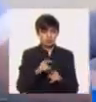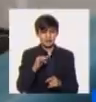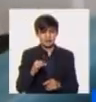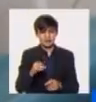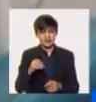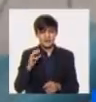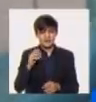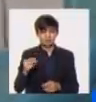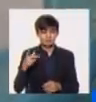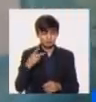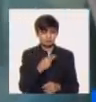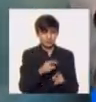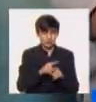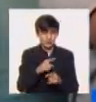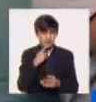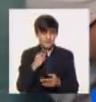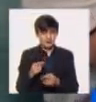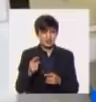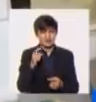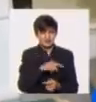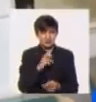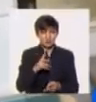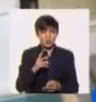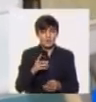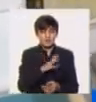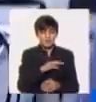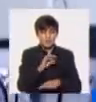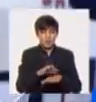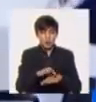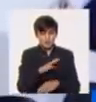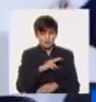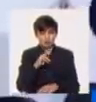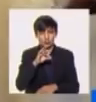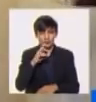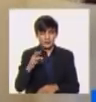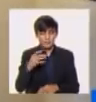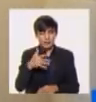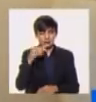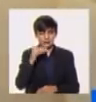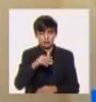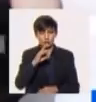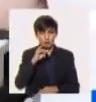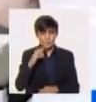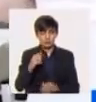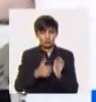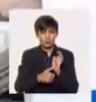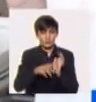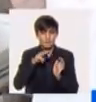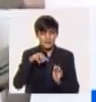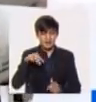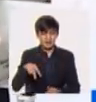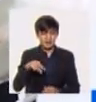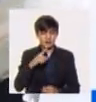больным. Власти даже установили денежное вознаграждение для переболевших доноров. 5000 рублей за 600 мл крови. Это